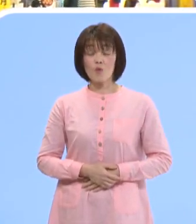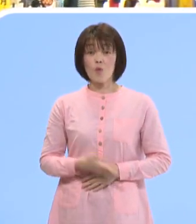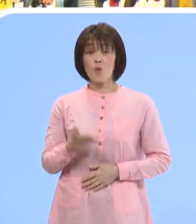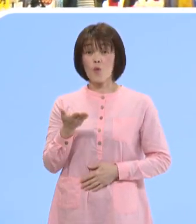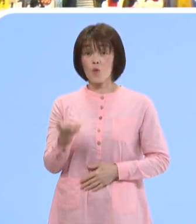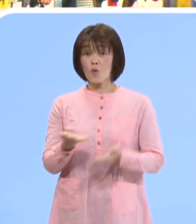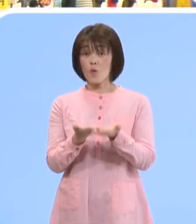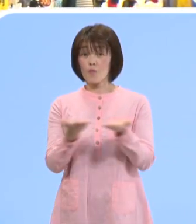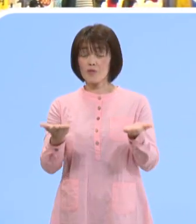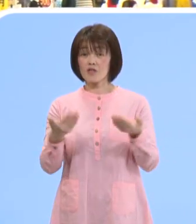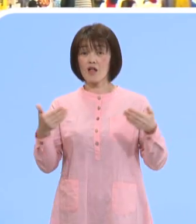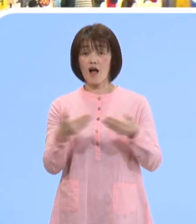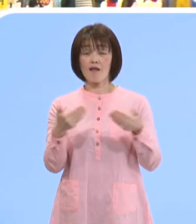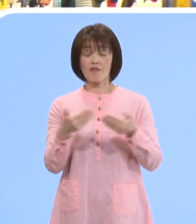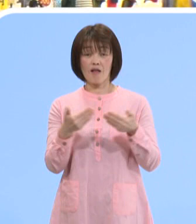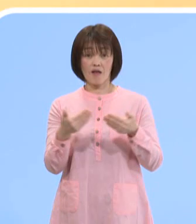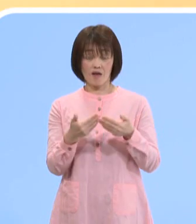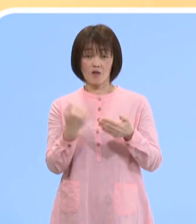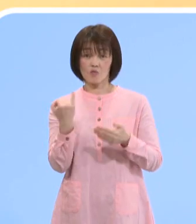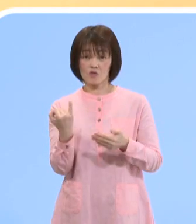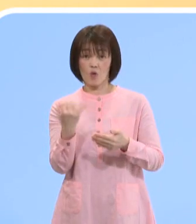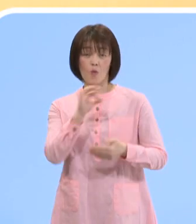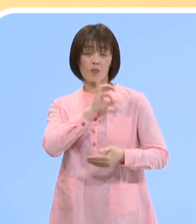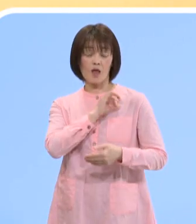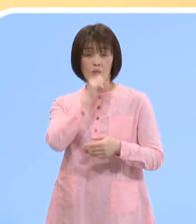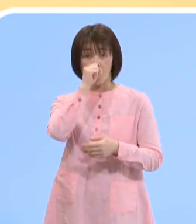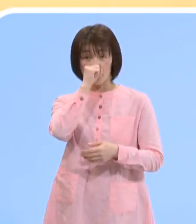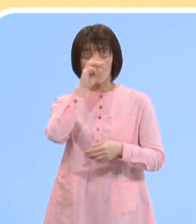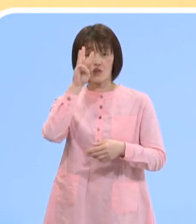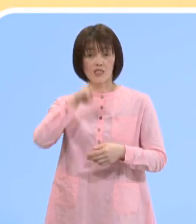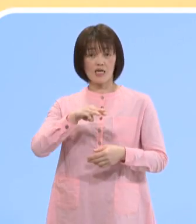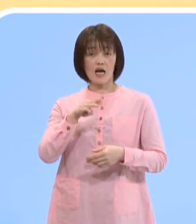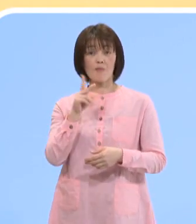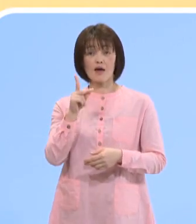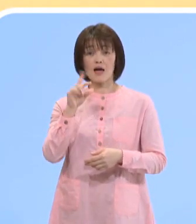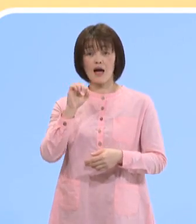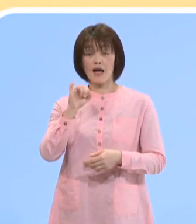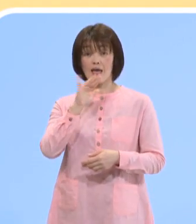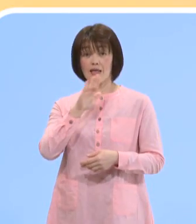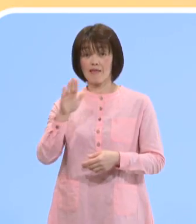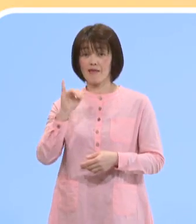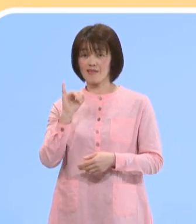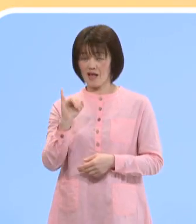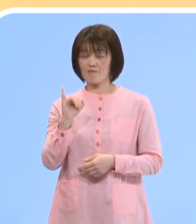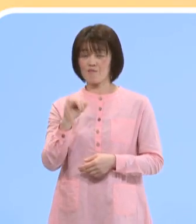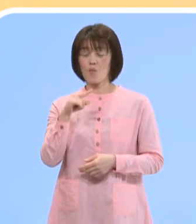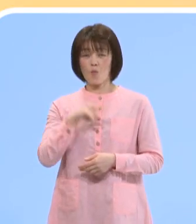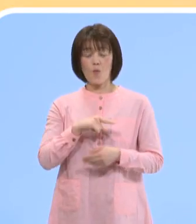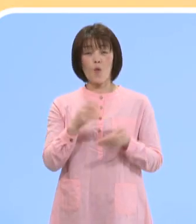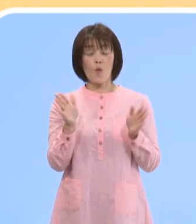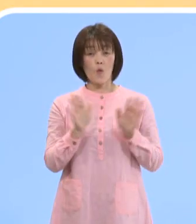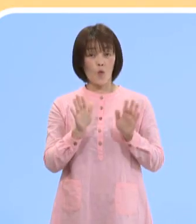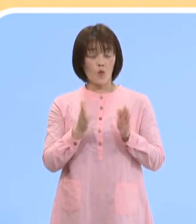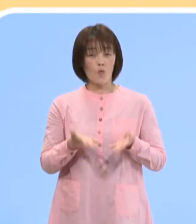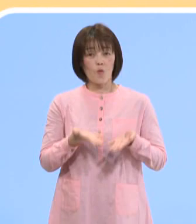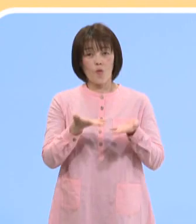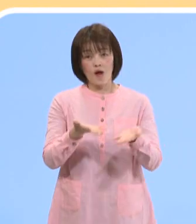こちらのテナントで働いている吉川楓さんも保育園を利用しているお一人です。